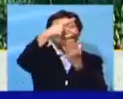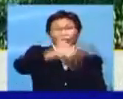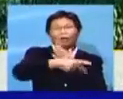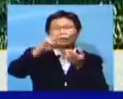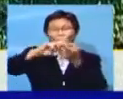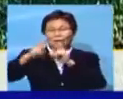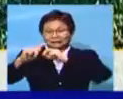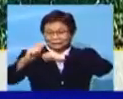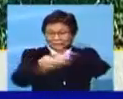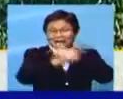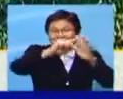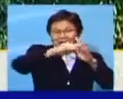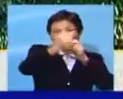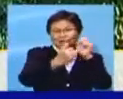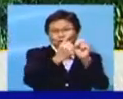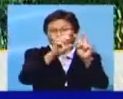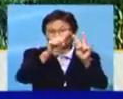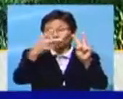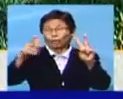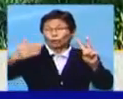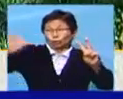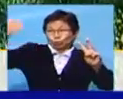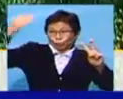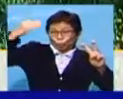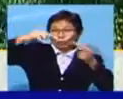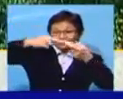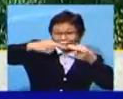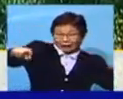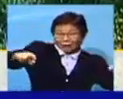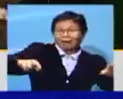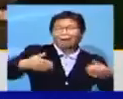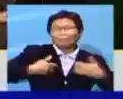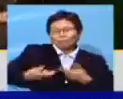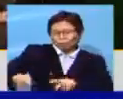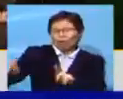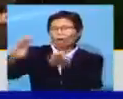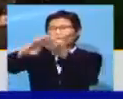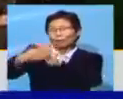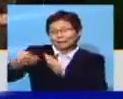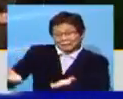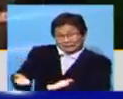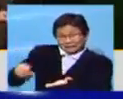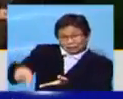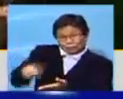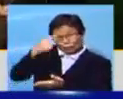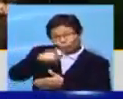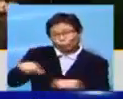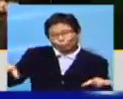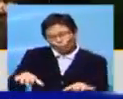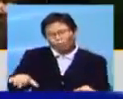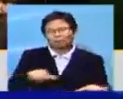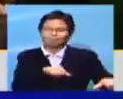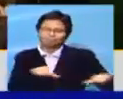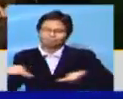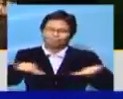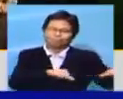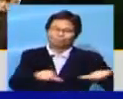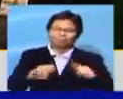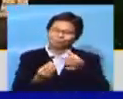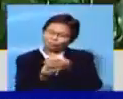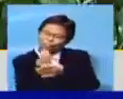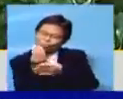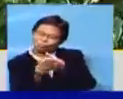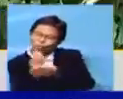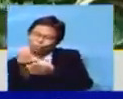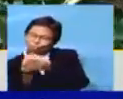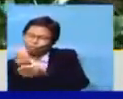telah dilancarkan sejak tahun 2013 lalu juga memberi peluang kepada komuniti setempat untuk menjalankan akiti berc tanan